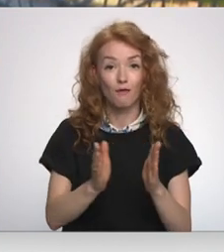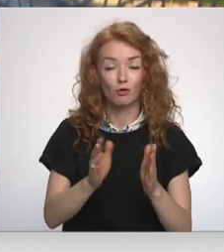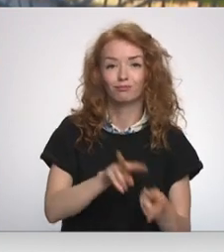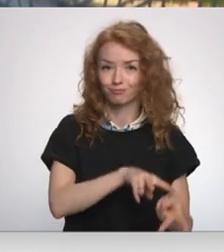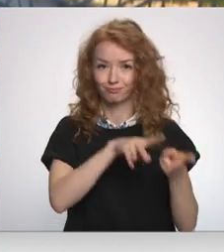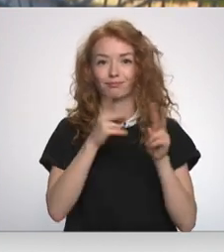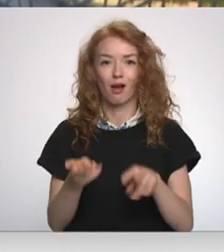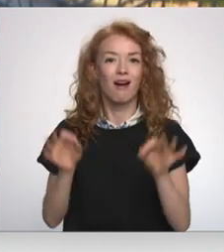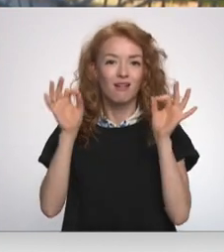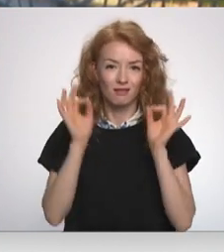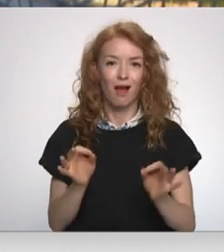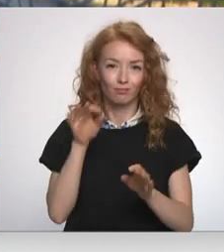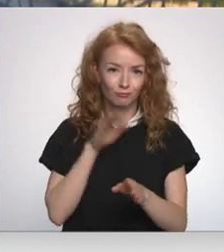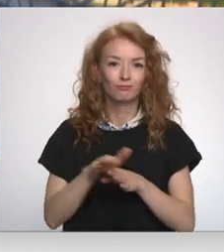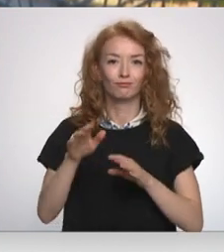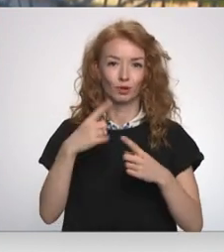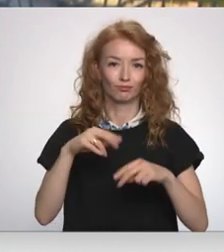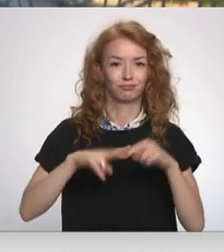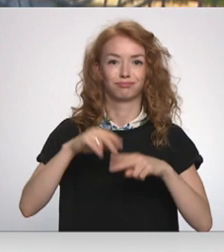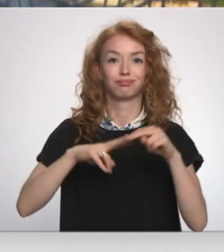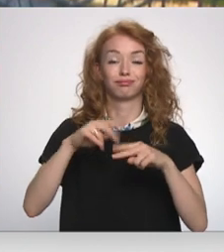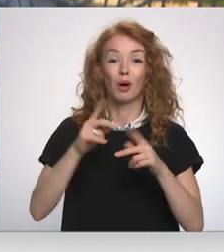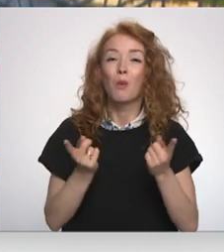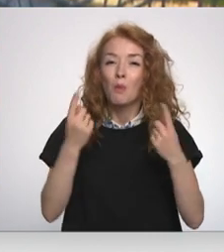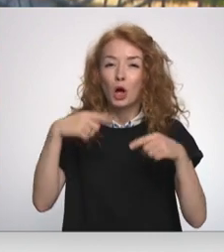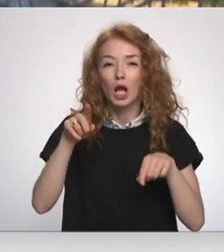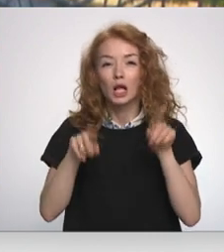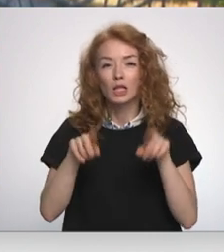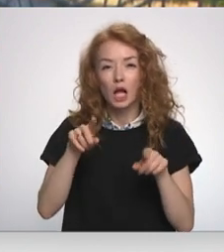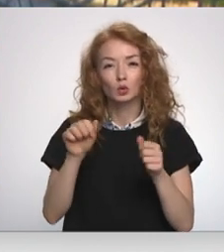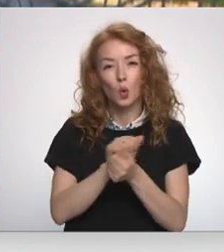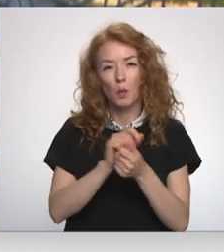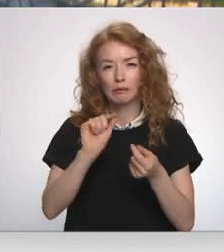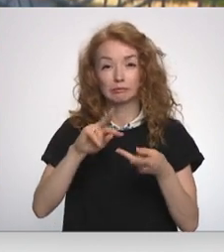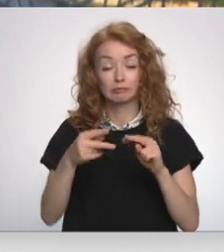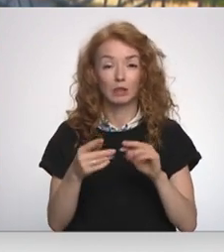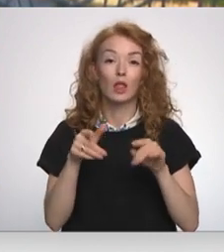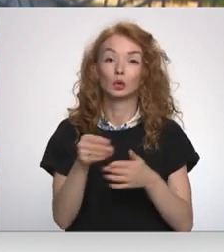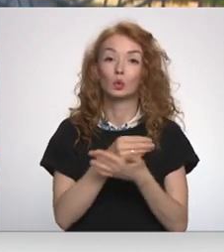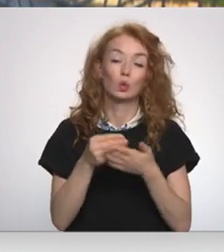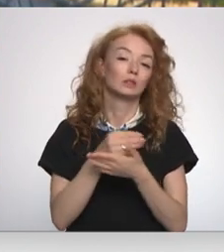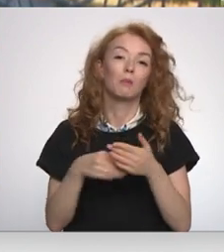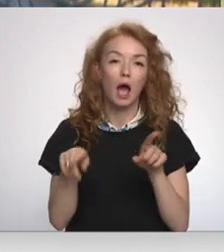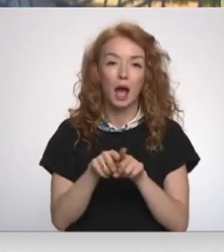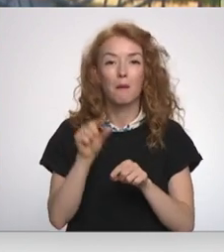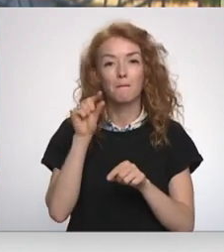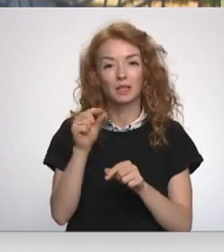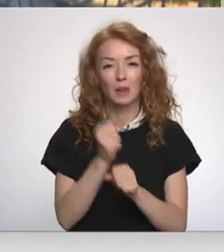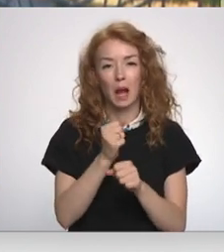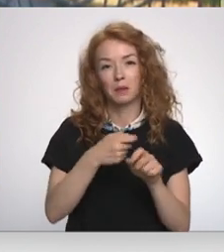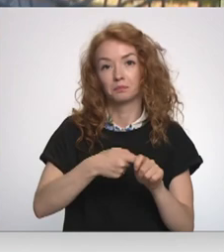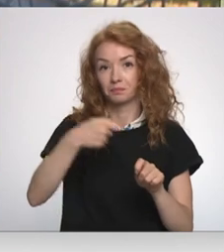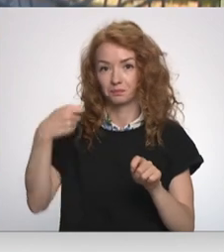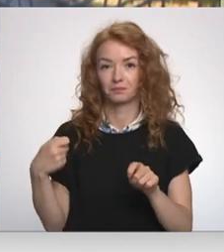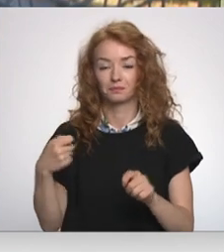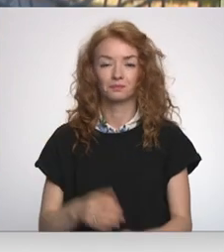uz realizāciju. Vēl gan dažas izmaiņas stacijas projektā jāveic, un iespējams, ka tās nozīmēs nelielu darbu kavēšanos.